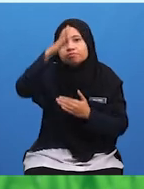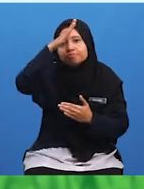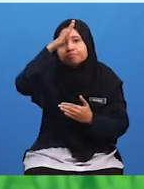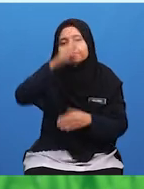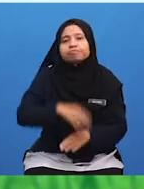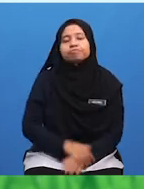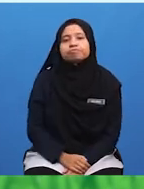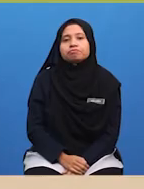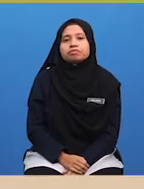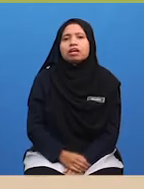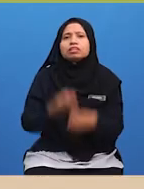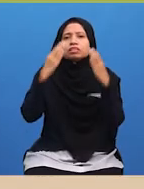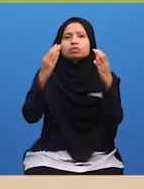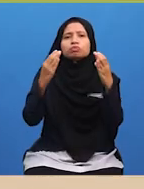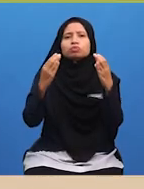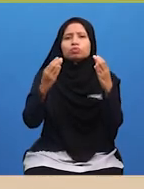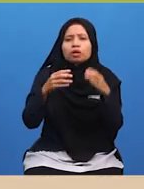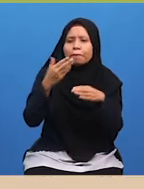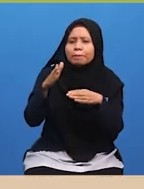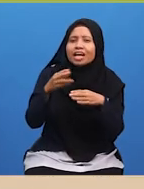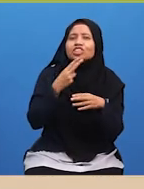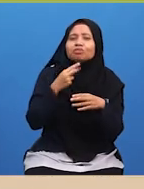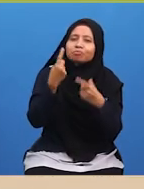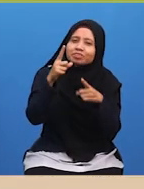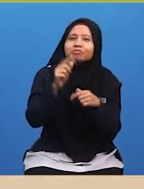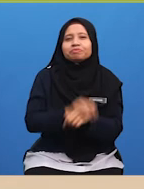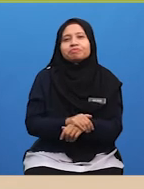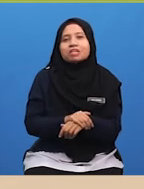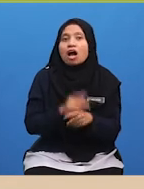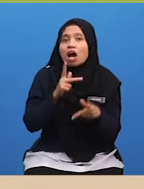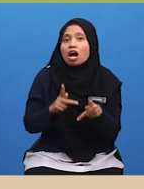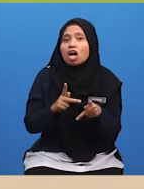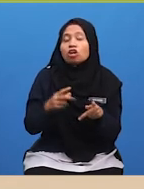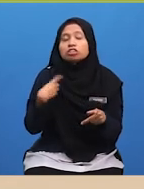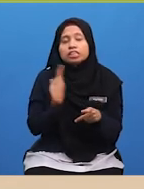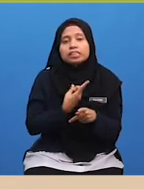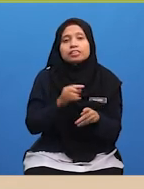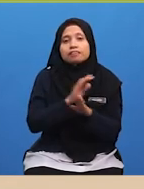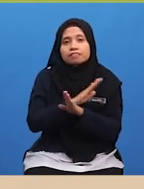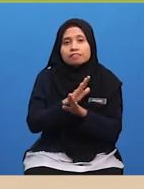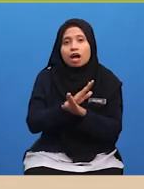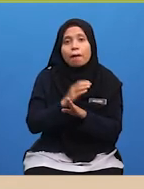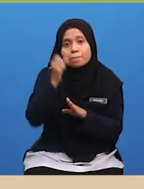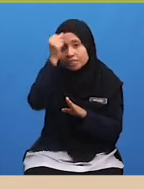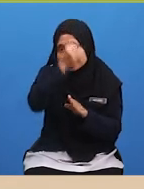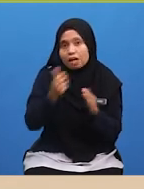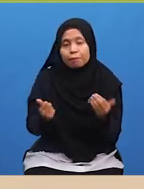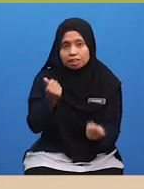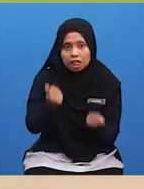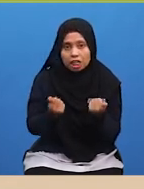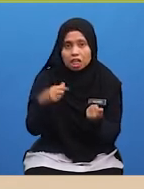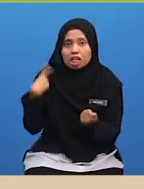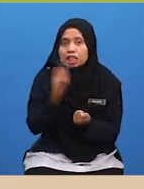bapanya. Cikgu, biar comel jawab. Sekiranya kita tidak bersikap